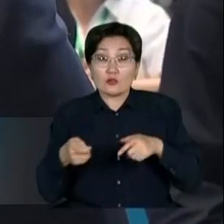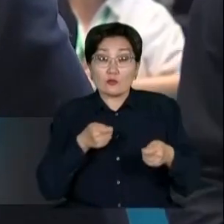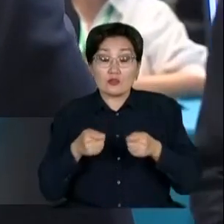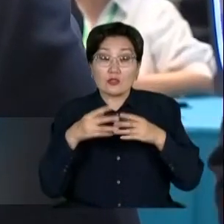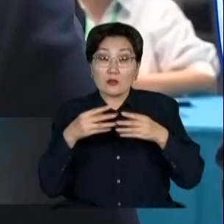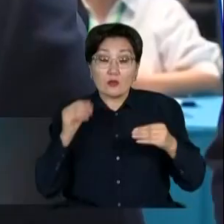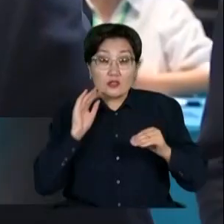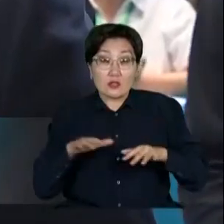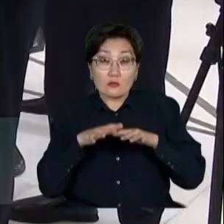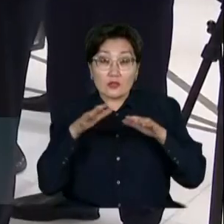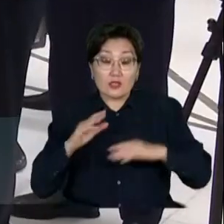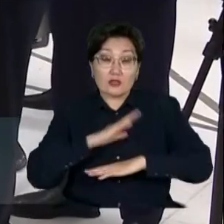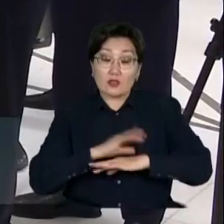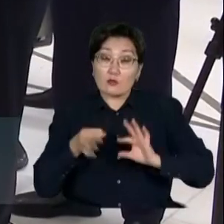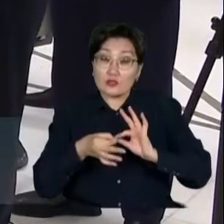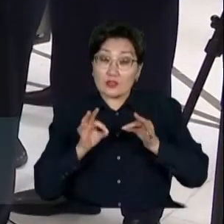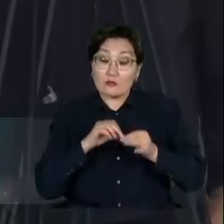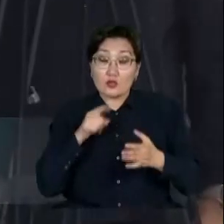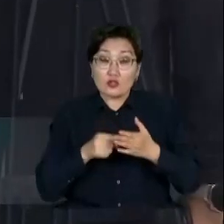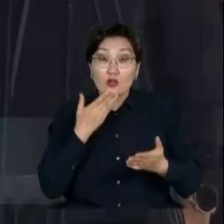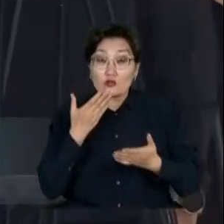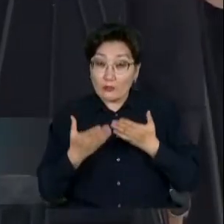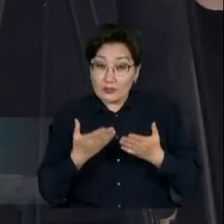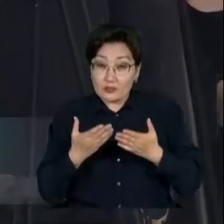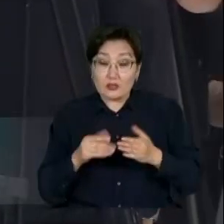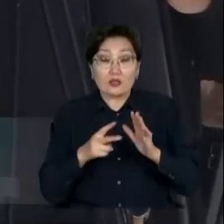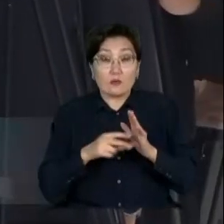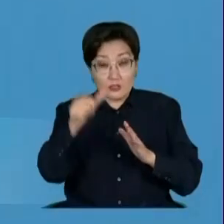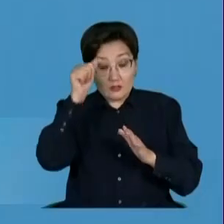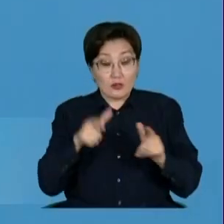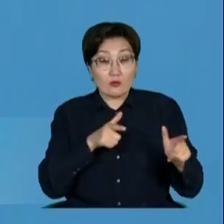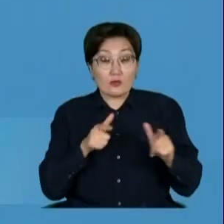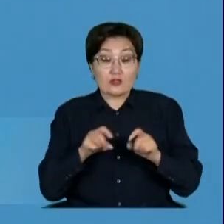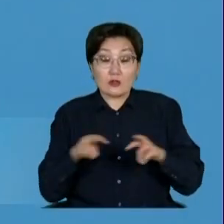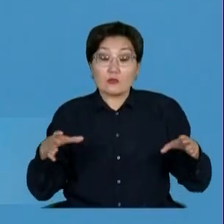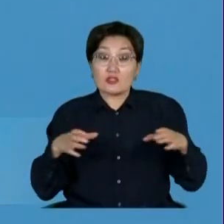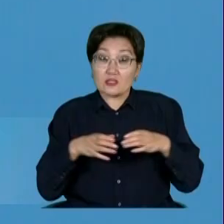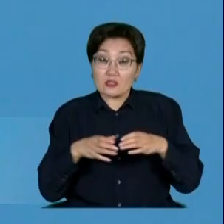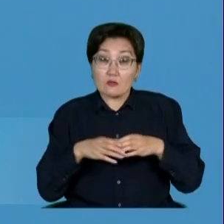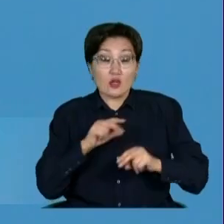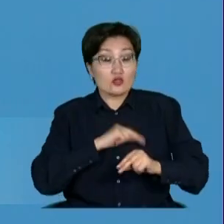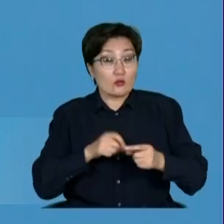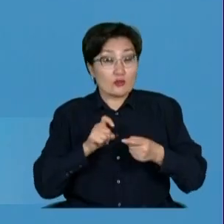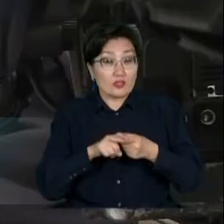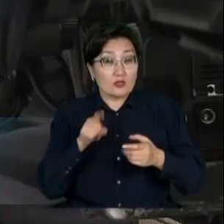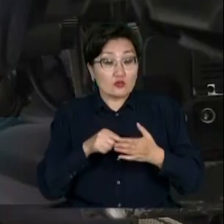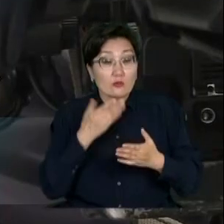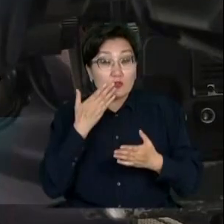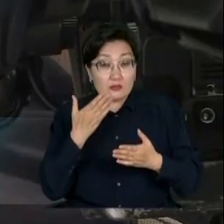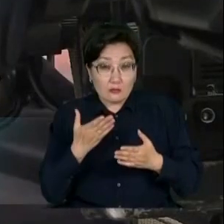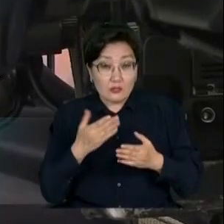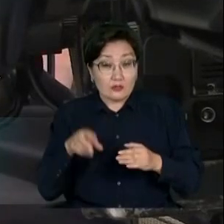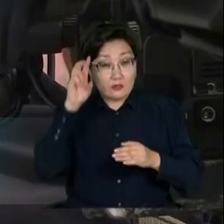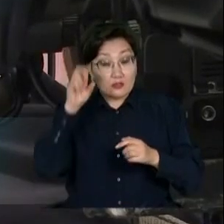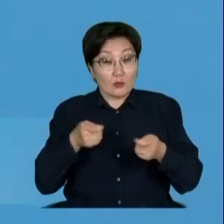көктемгі су тасқыны мен пәндік олимпиада жайлы сұрақтарын қойды. Жеті ай бұрын жасақталған министрлер кабинетінің жұмысы жайлы да сөз қозғалды.